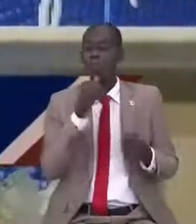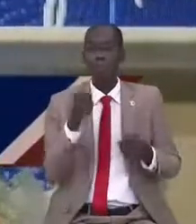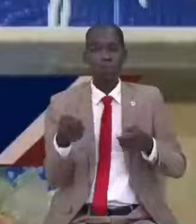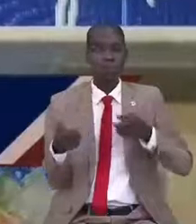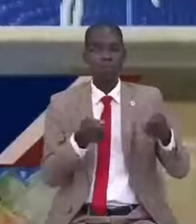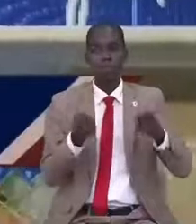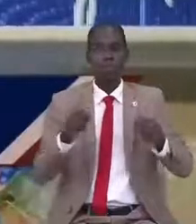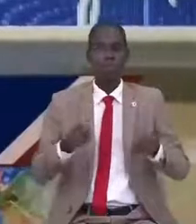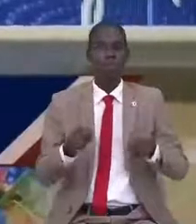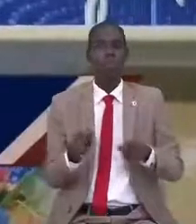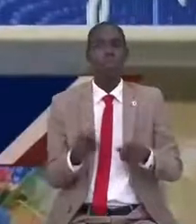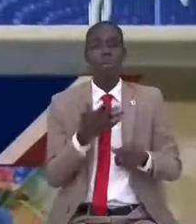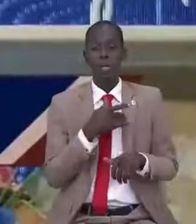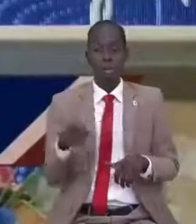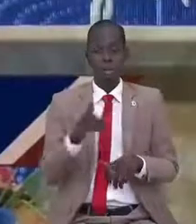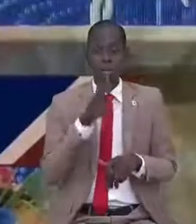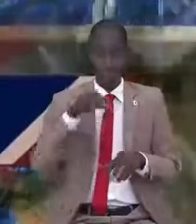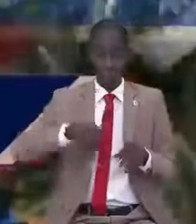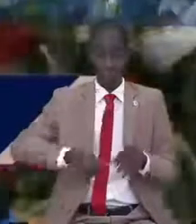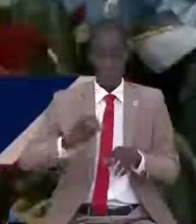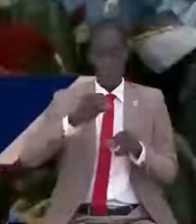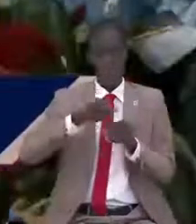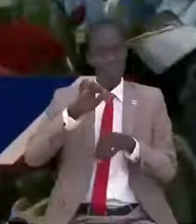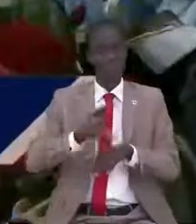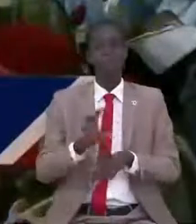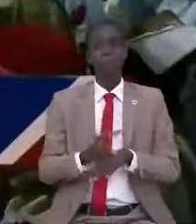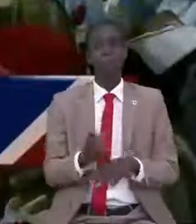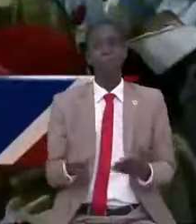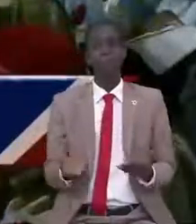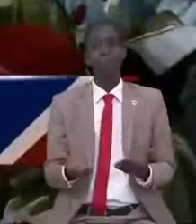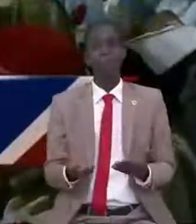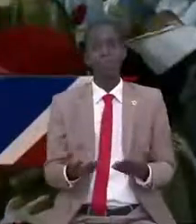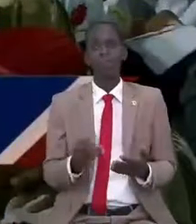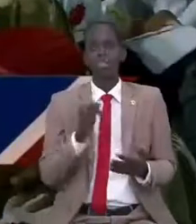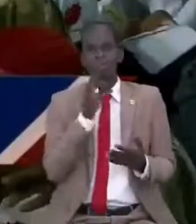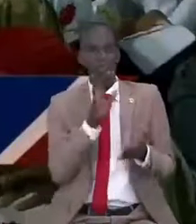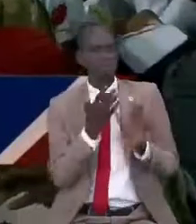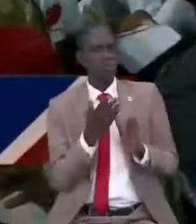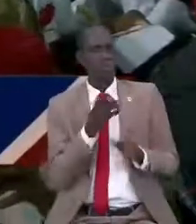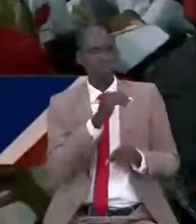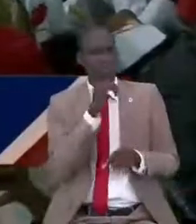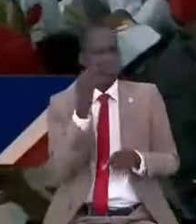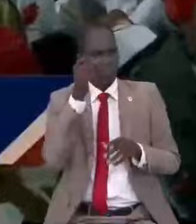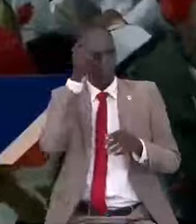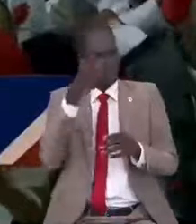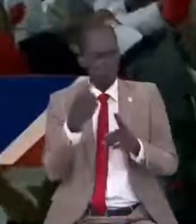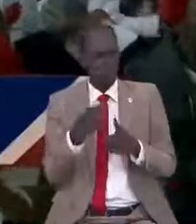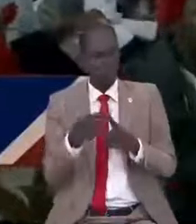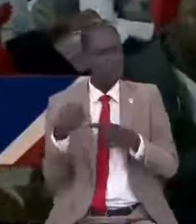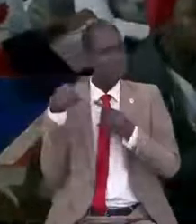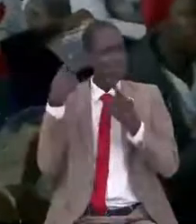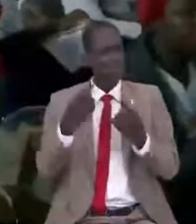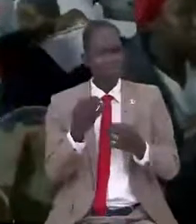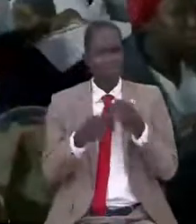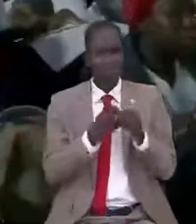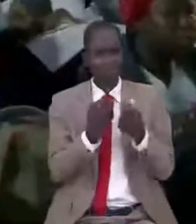incorrigibles, incontrôlables, mais qui sont dans l'église de Dieu. C'est comme ils n'entendent aucune parole, c'est comme